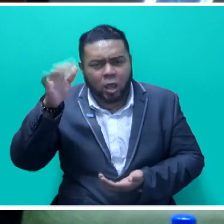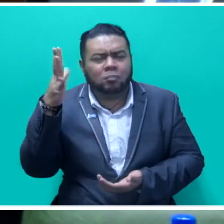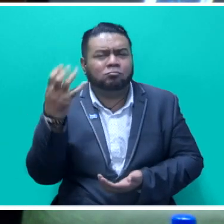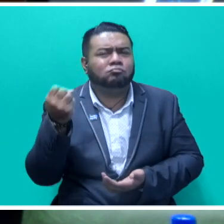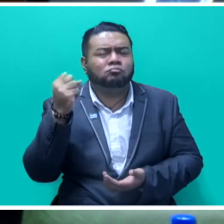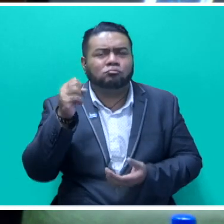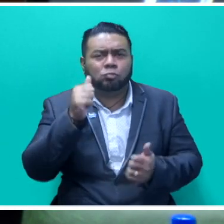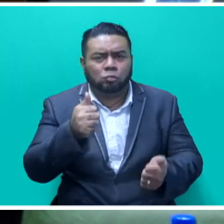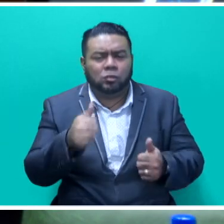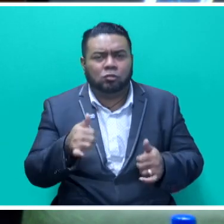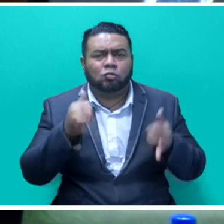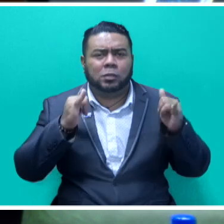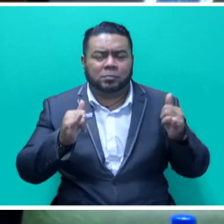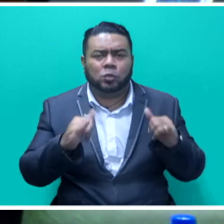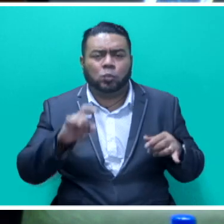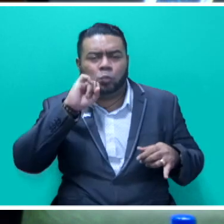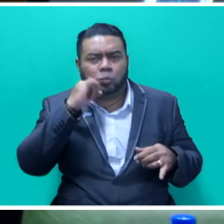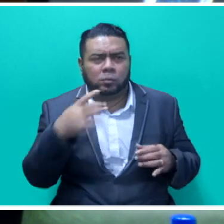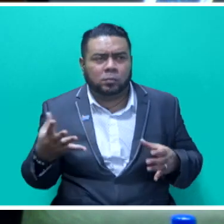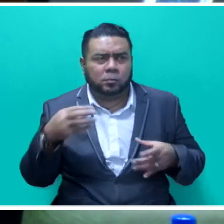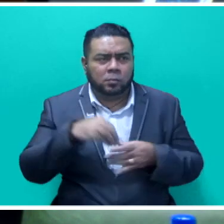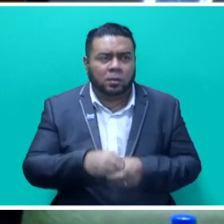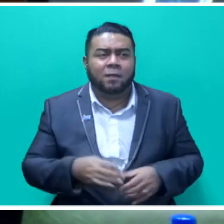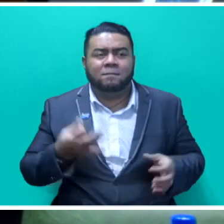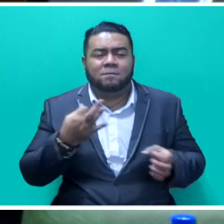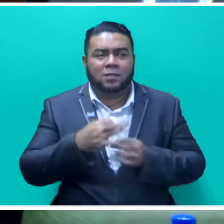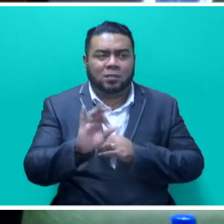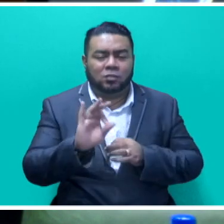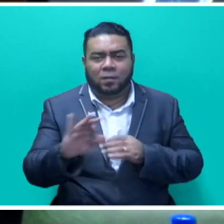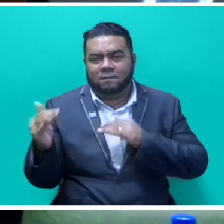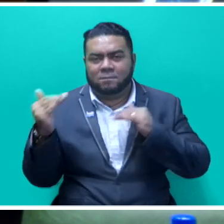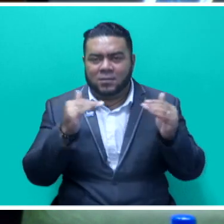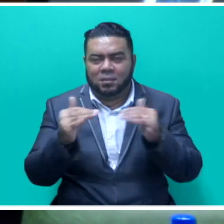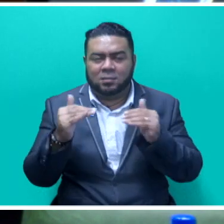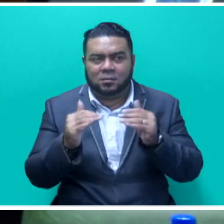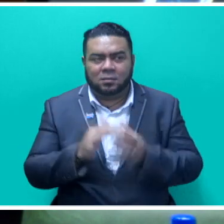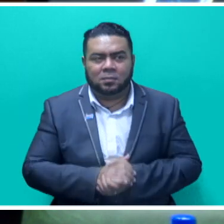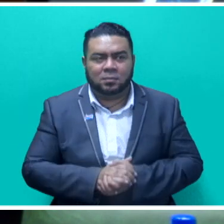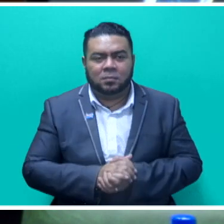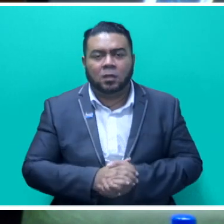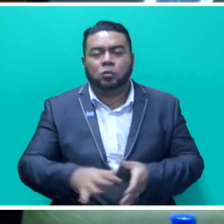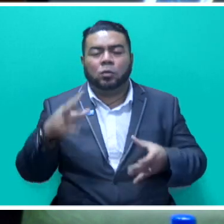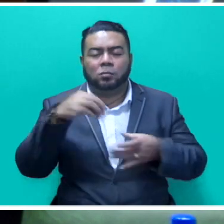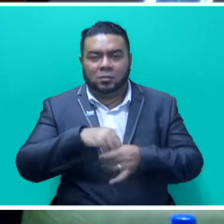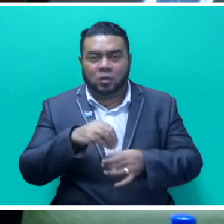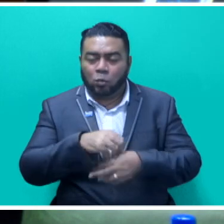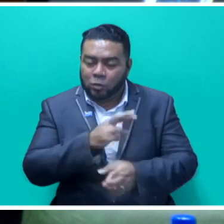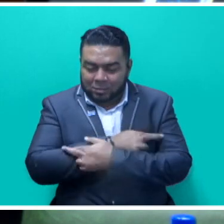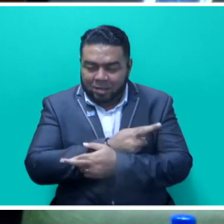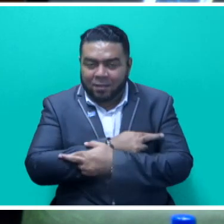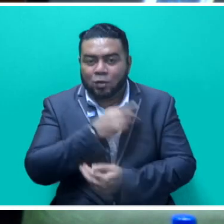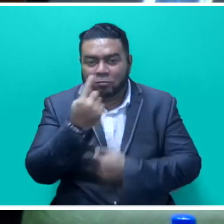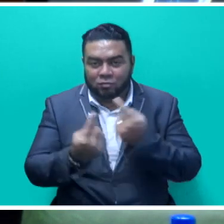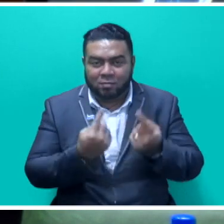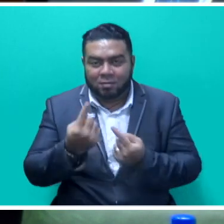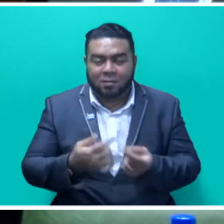कि हिंदू का जो कॉन्फ्रेंस चल रहा है इज़ अ वेरी गुड कोइंसिडेंस ये देश के